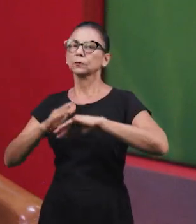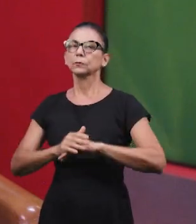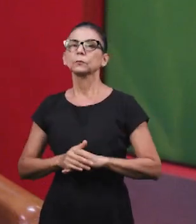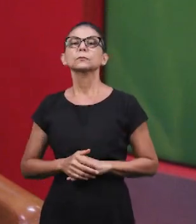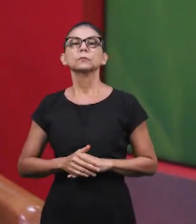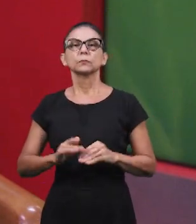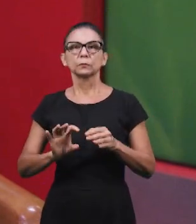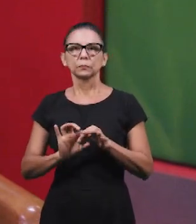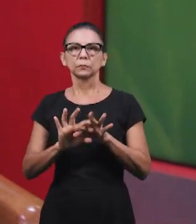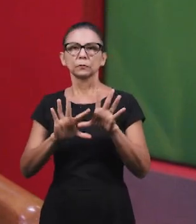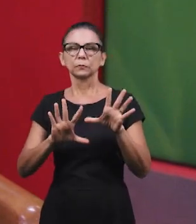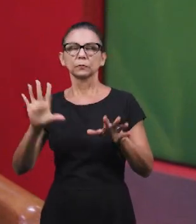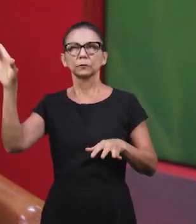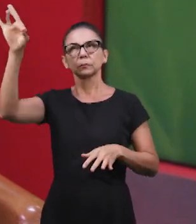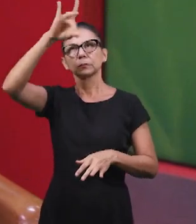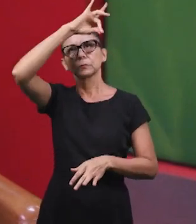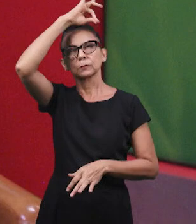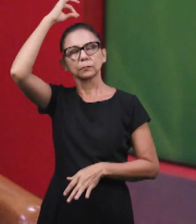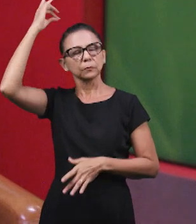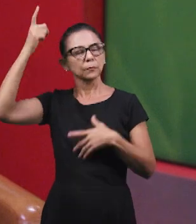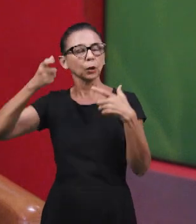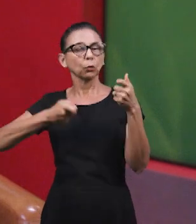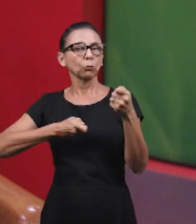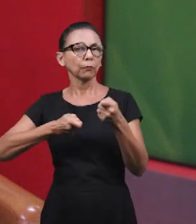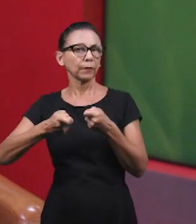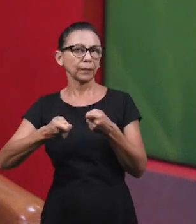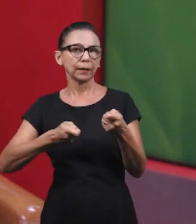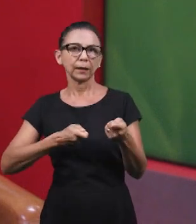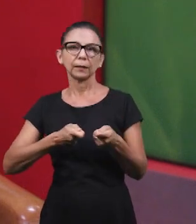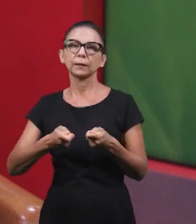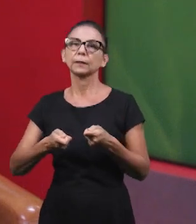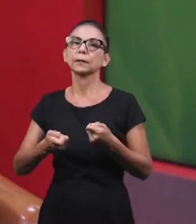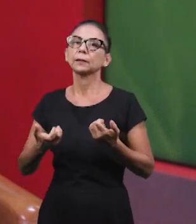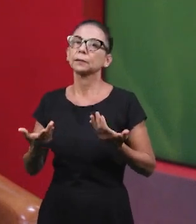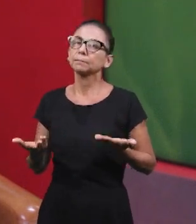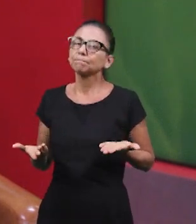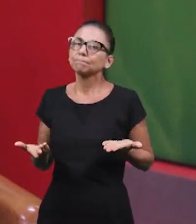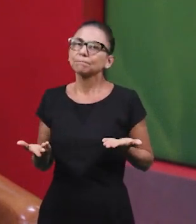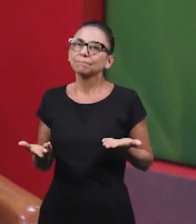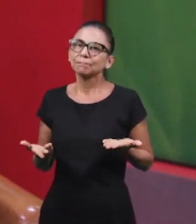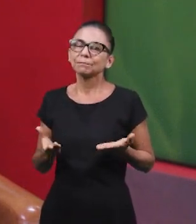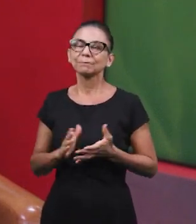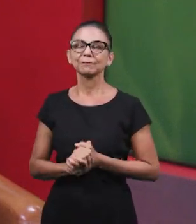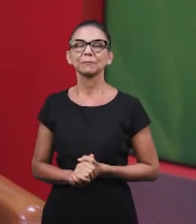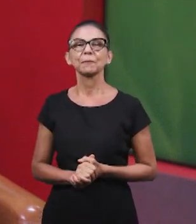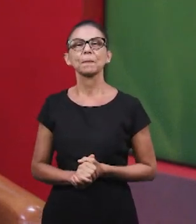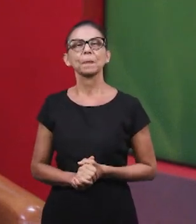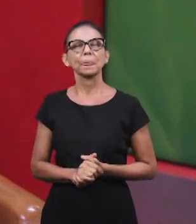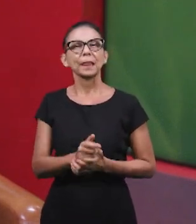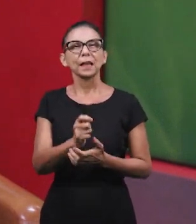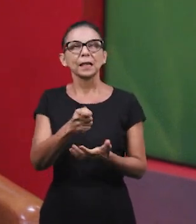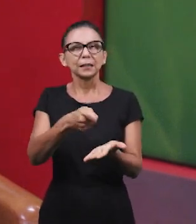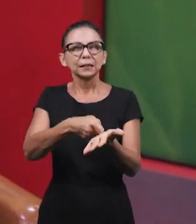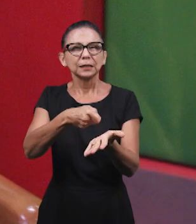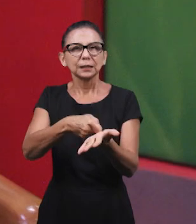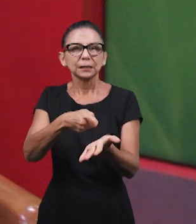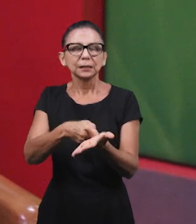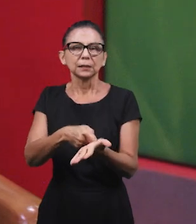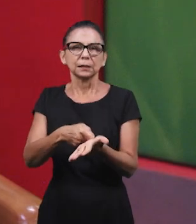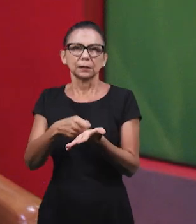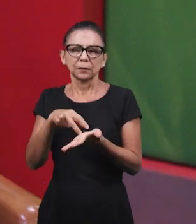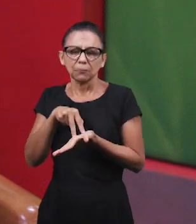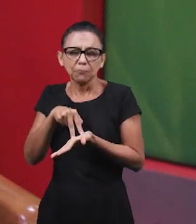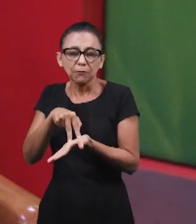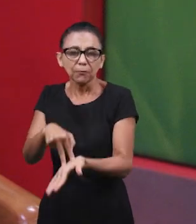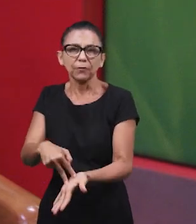terminons en vous laissant un message. Persistez, continuez, bataillez pour votre foi. N'ouvrez pas la main de la